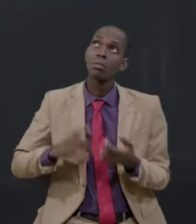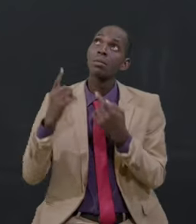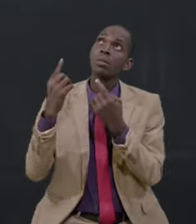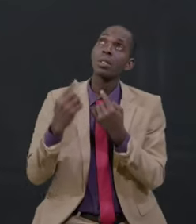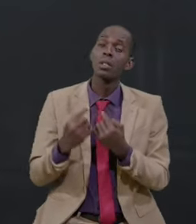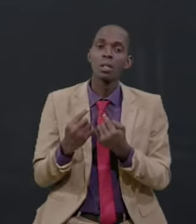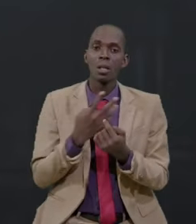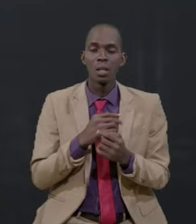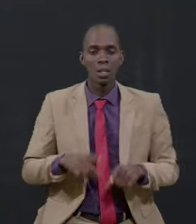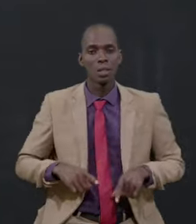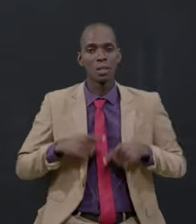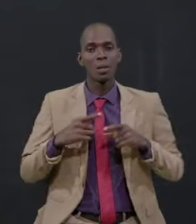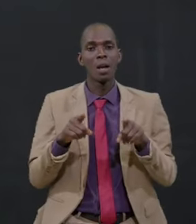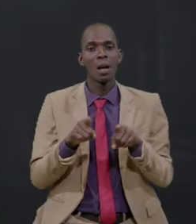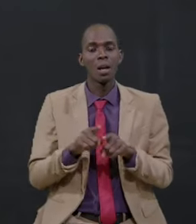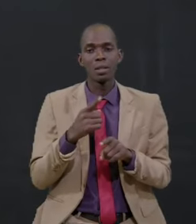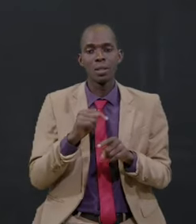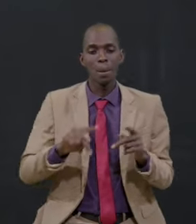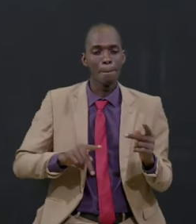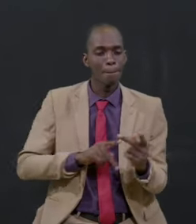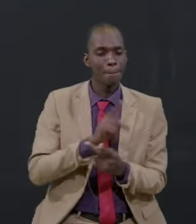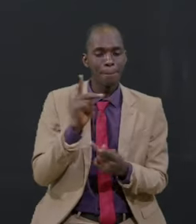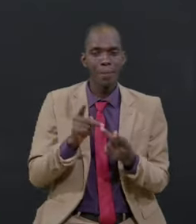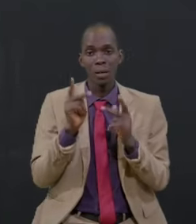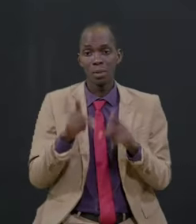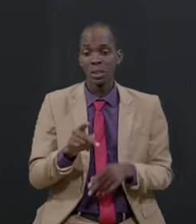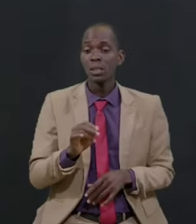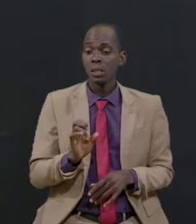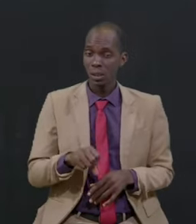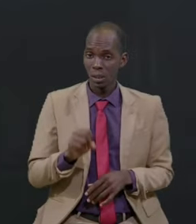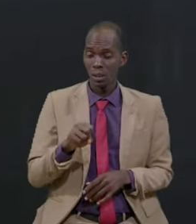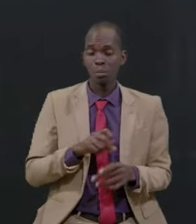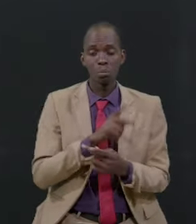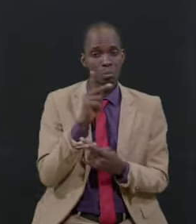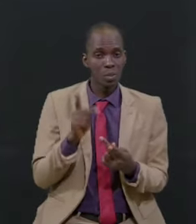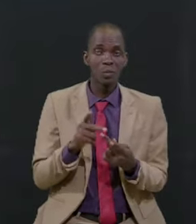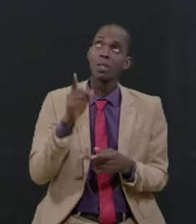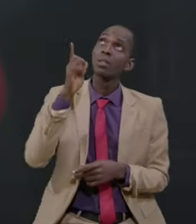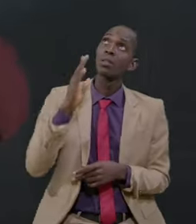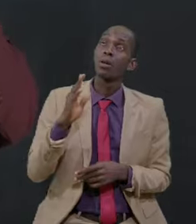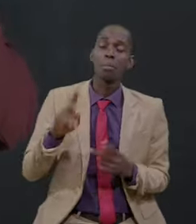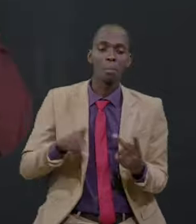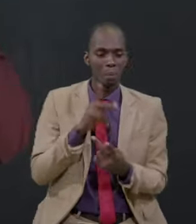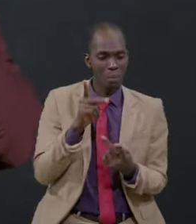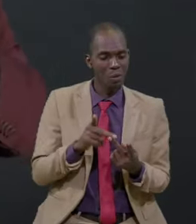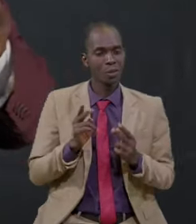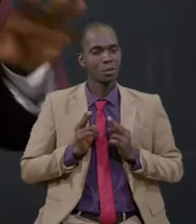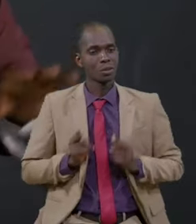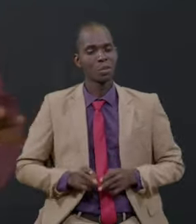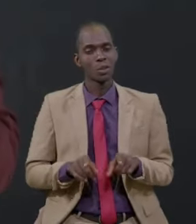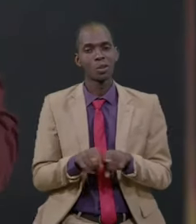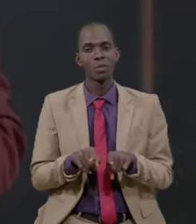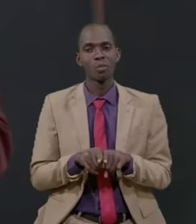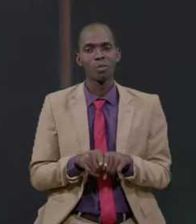Qu'il est vivre comme l'homme parfait. Dieu parfait, homme parfait. Mais pour